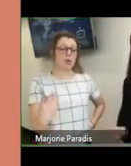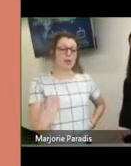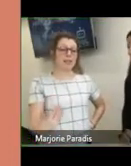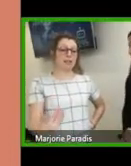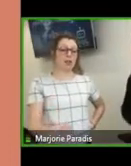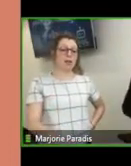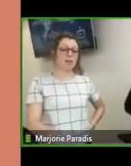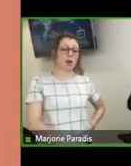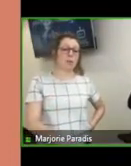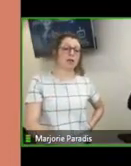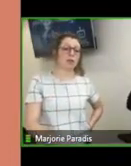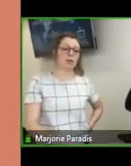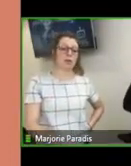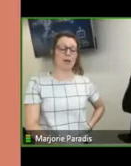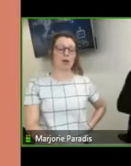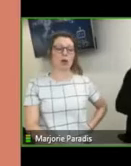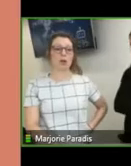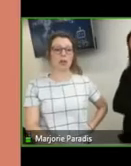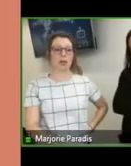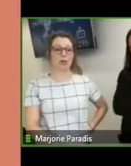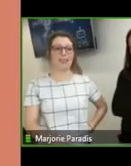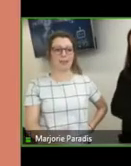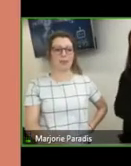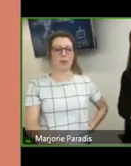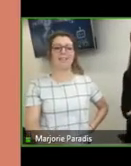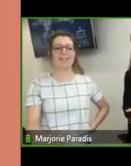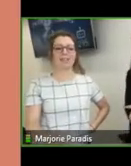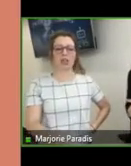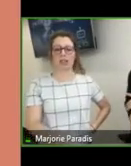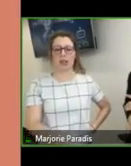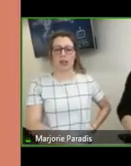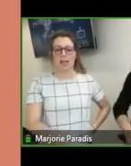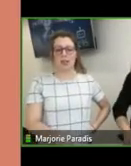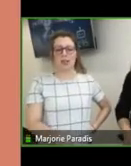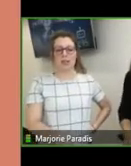c'est pour cette raison-là, en fait, comprendre le fonctionnement et le rôle du traitement ou des